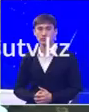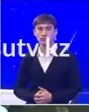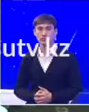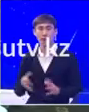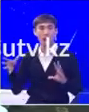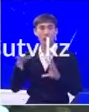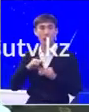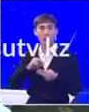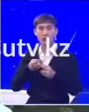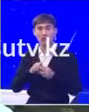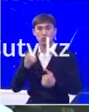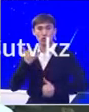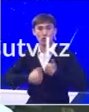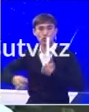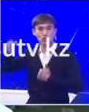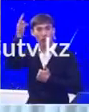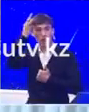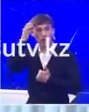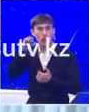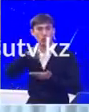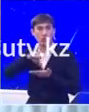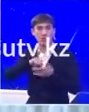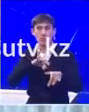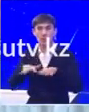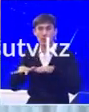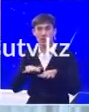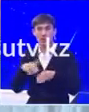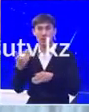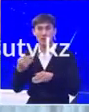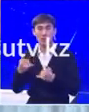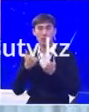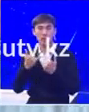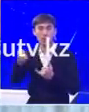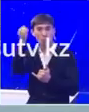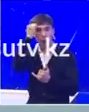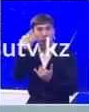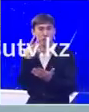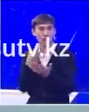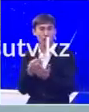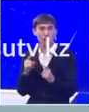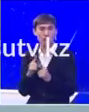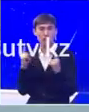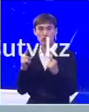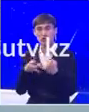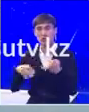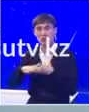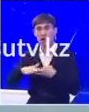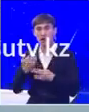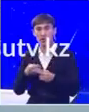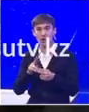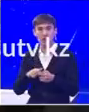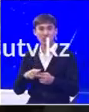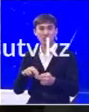Обо всем этом с гордостью вспоминали участники мероприятия. Они почтили память о своем выдающемся земляке.